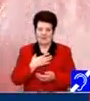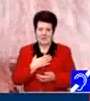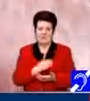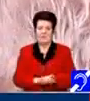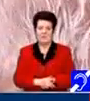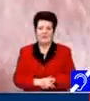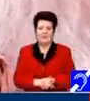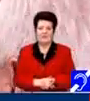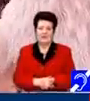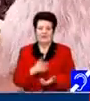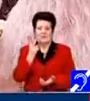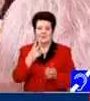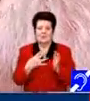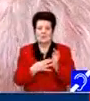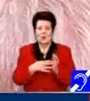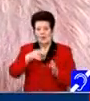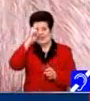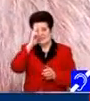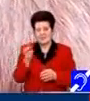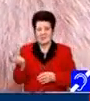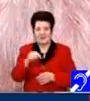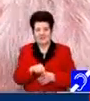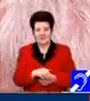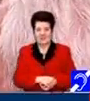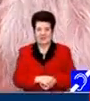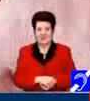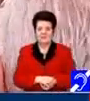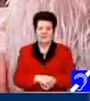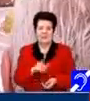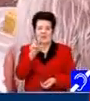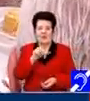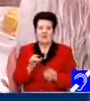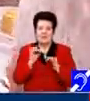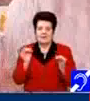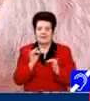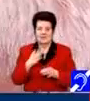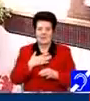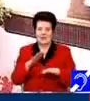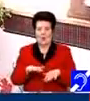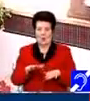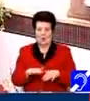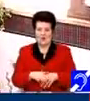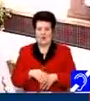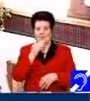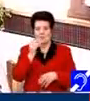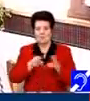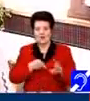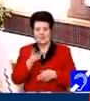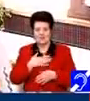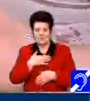Din 29 de țări am avut în an. Oamenii sunt foarte interesați de locurile noastre, de bucatele